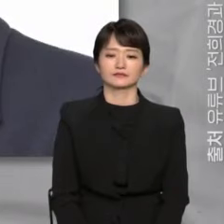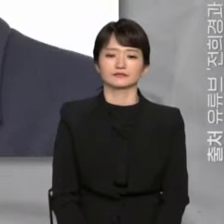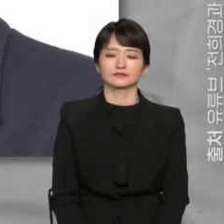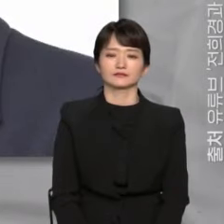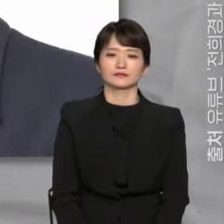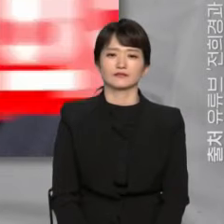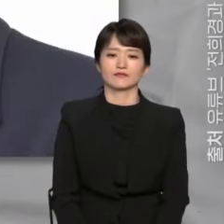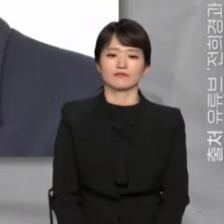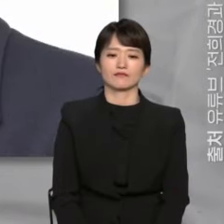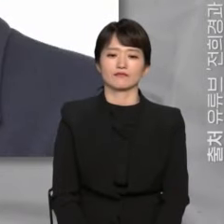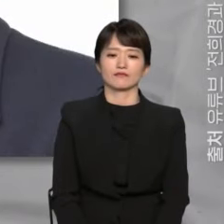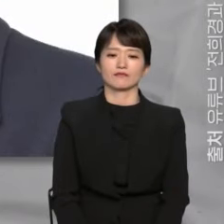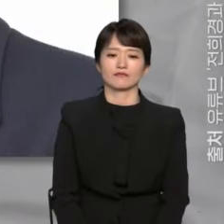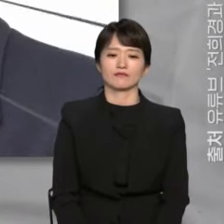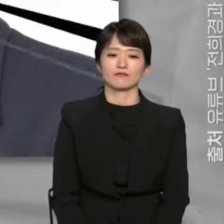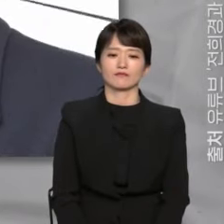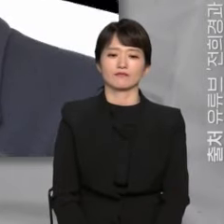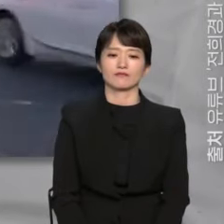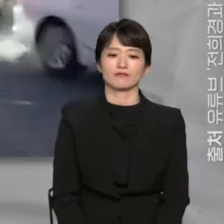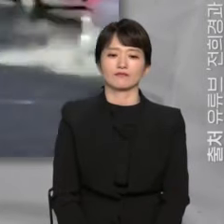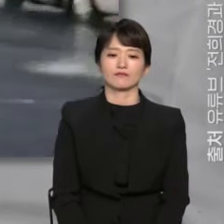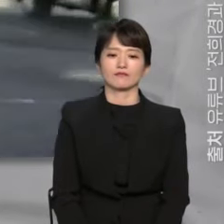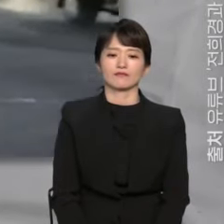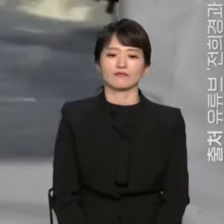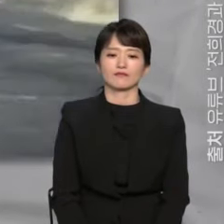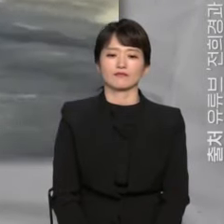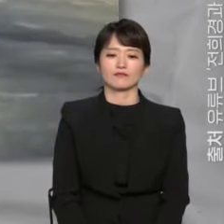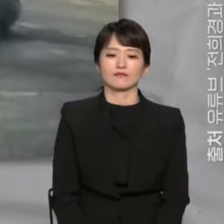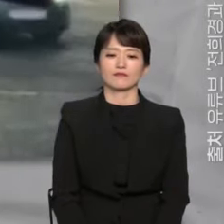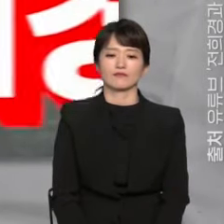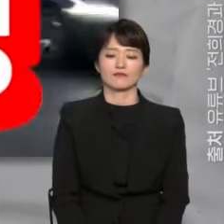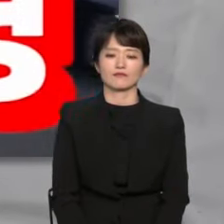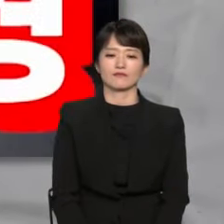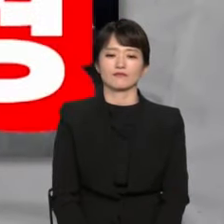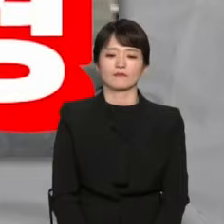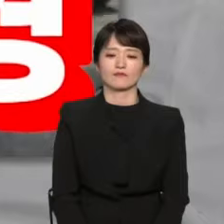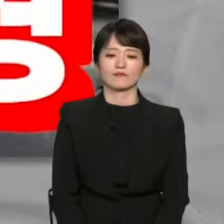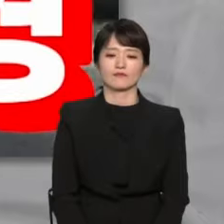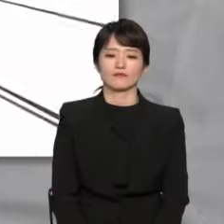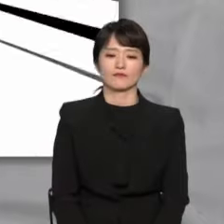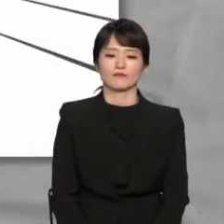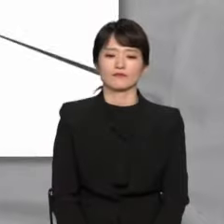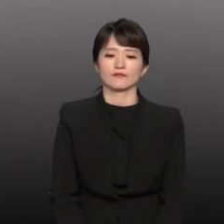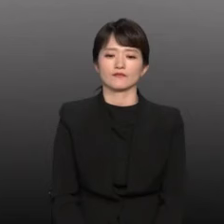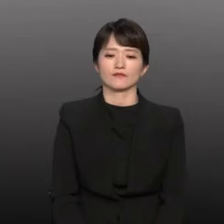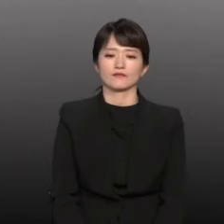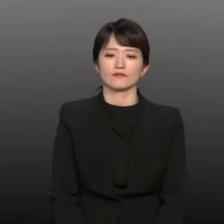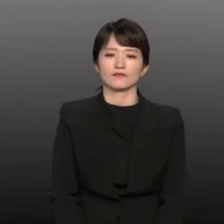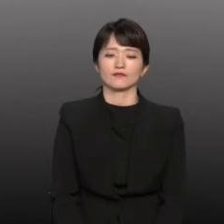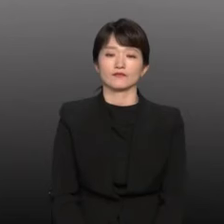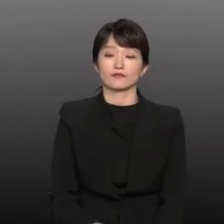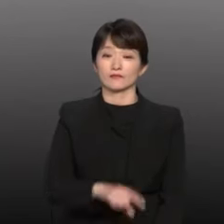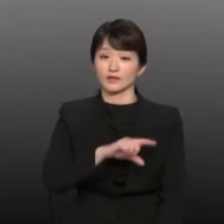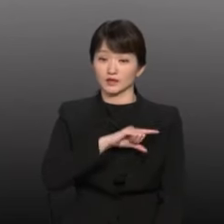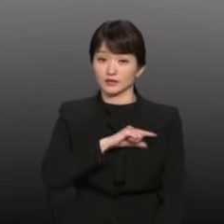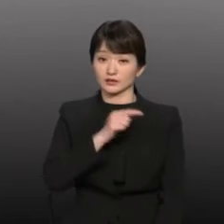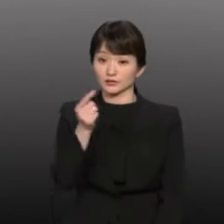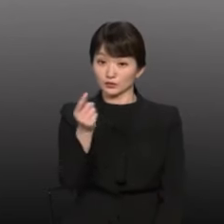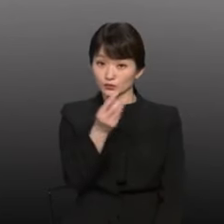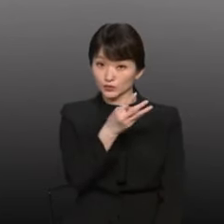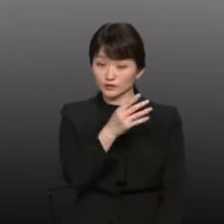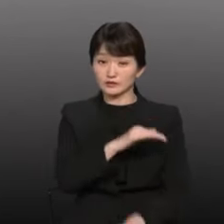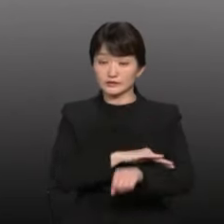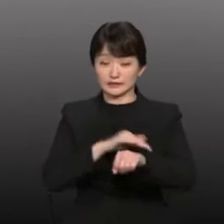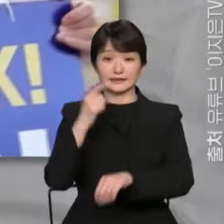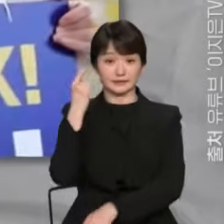전희경 전희경 전희경 기호 2번 찍어줘요 전희경 2번 이름과 기호가 잘